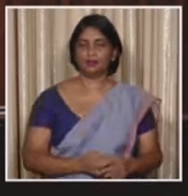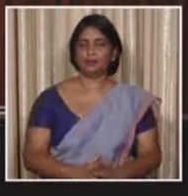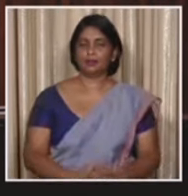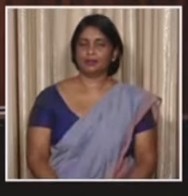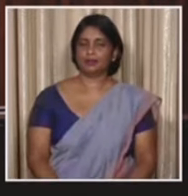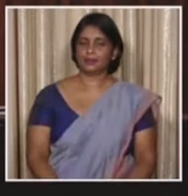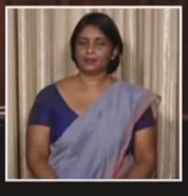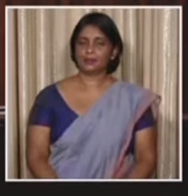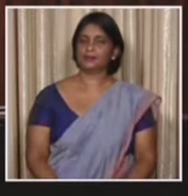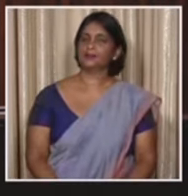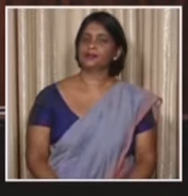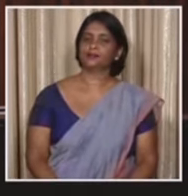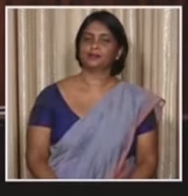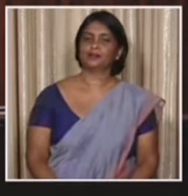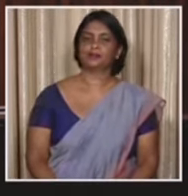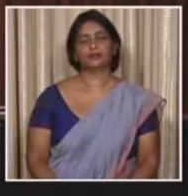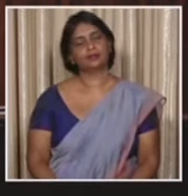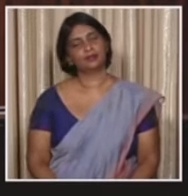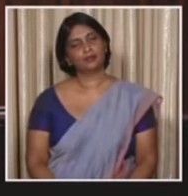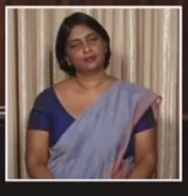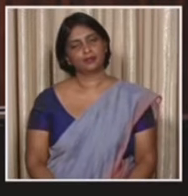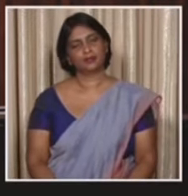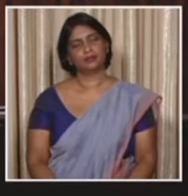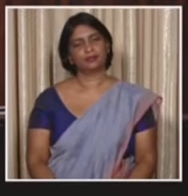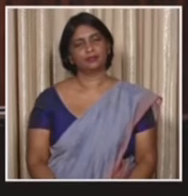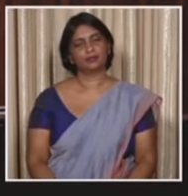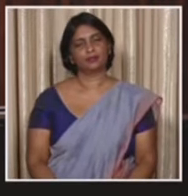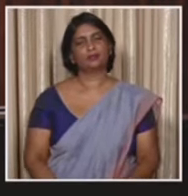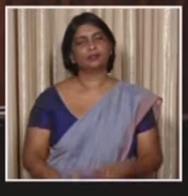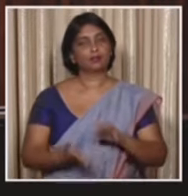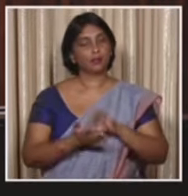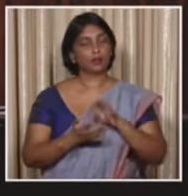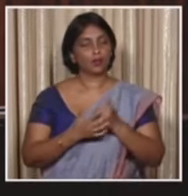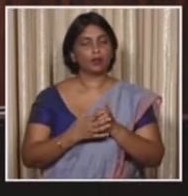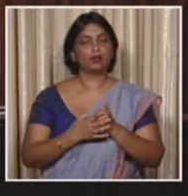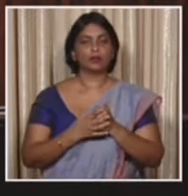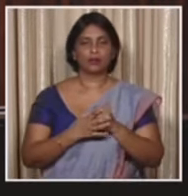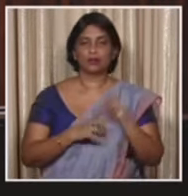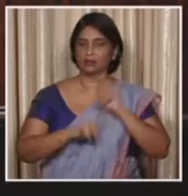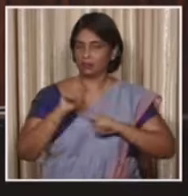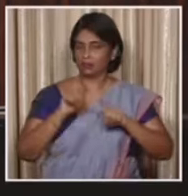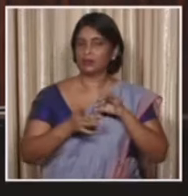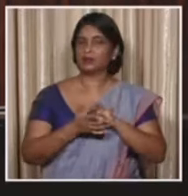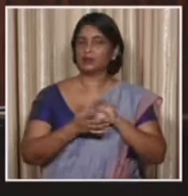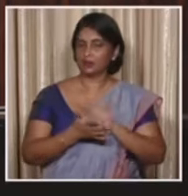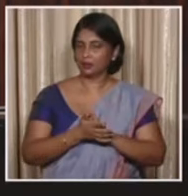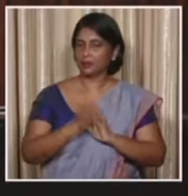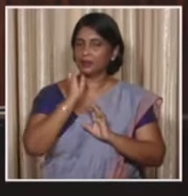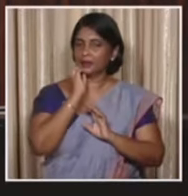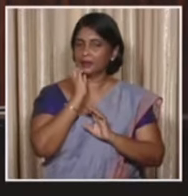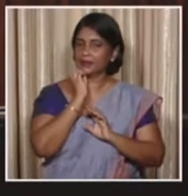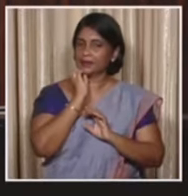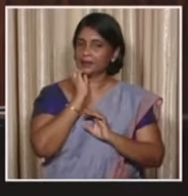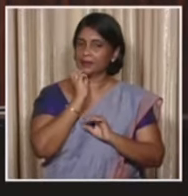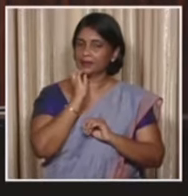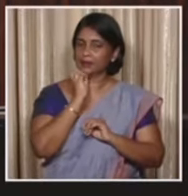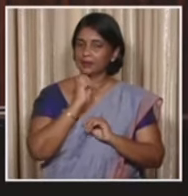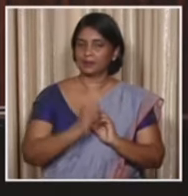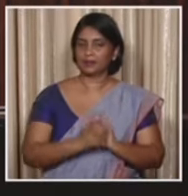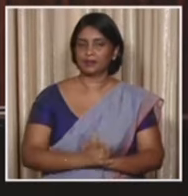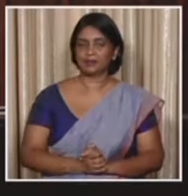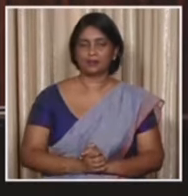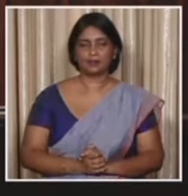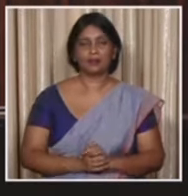ව්‍යවස්ථාව අනුව අපි ඒ තීරණය ගත්තේ. හොඳට කතා සාකච්ඡා කළා. මේ එක තැනකදී කියනවා කිව්වා